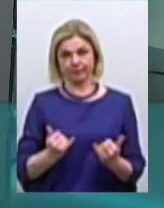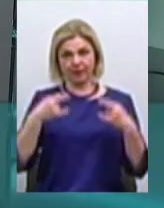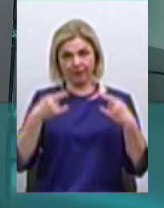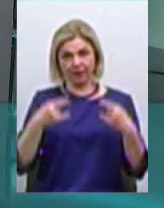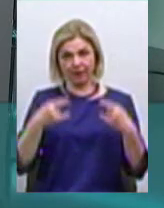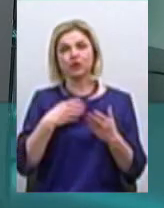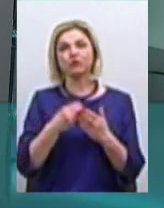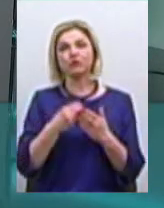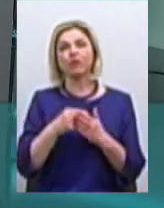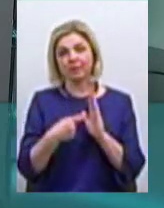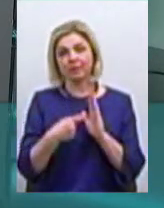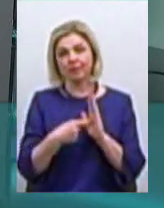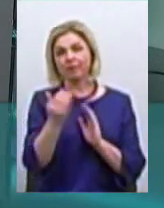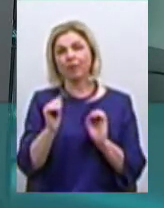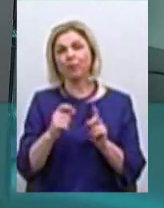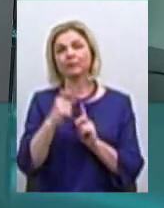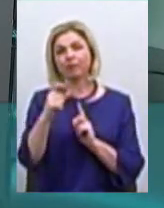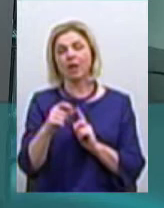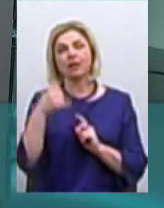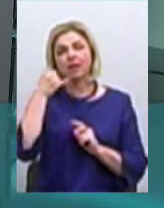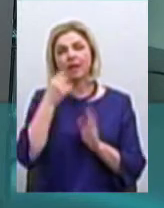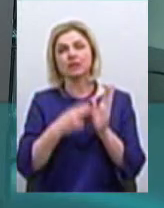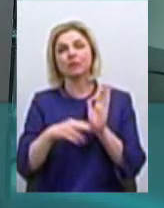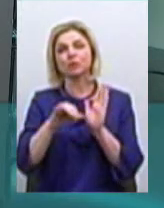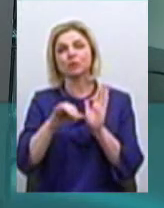ви можете поставити за телефоном